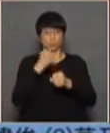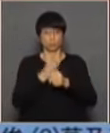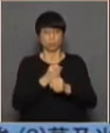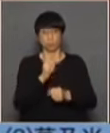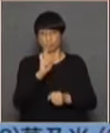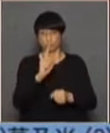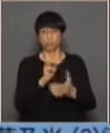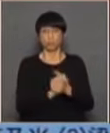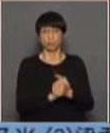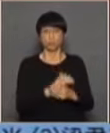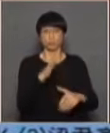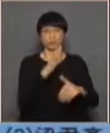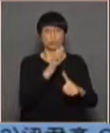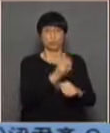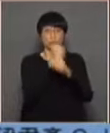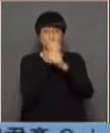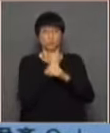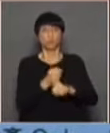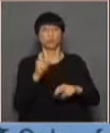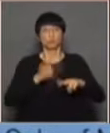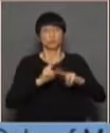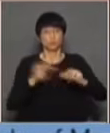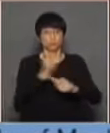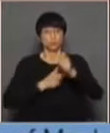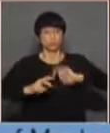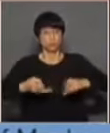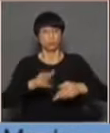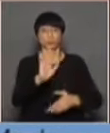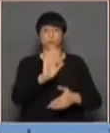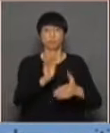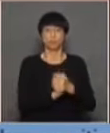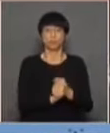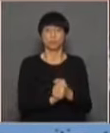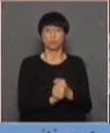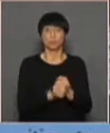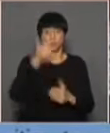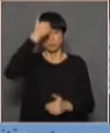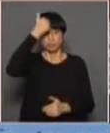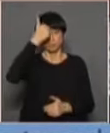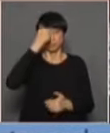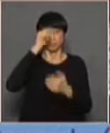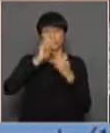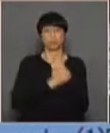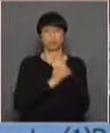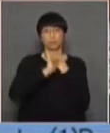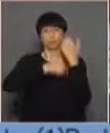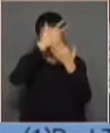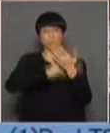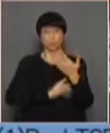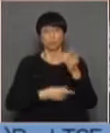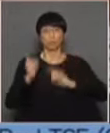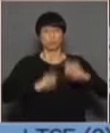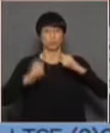非抓紧中国机遇式的发展经济，而是实现民主政治，保障自由人